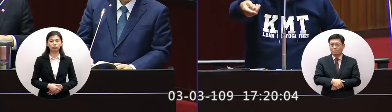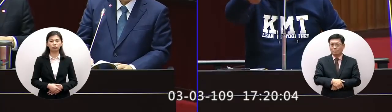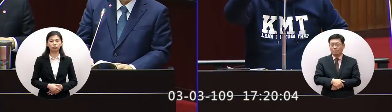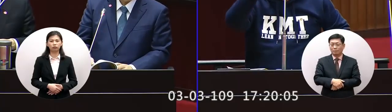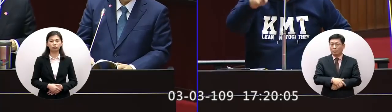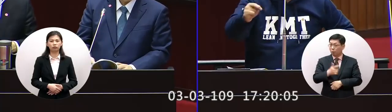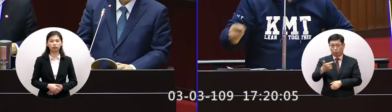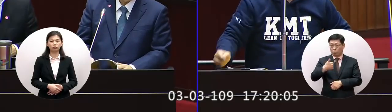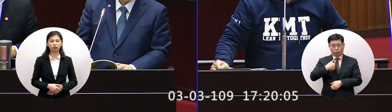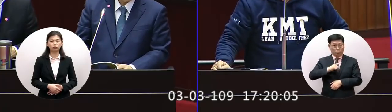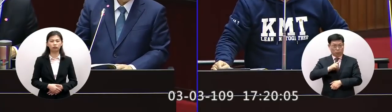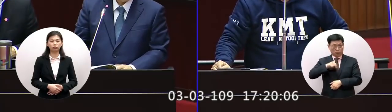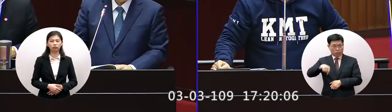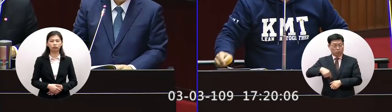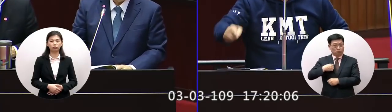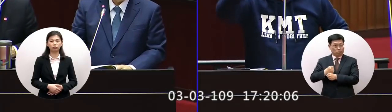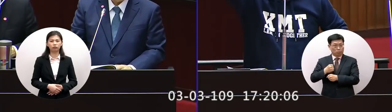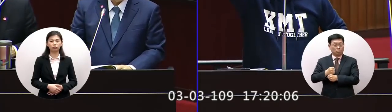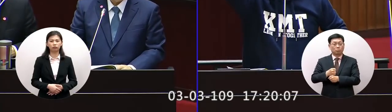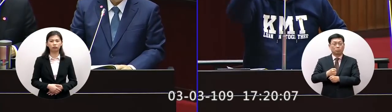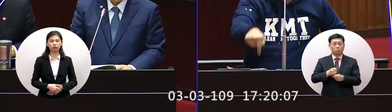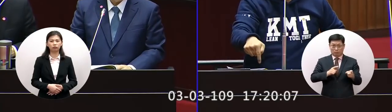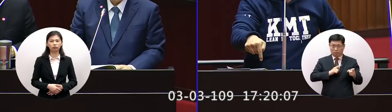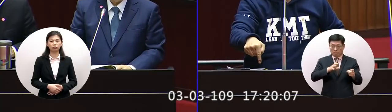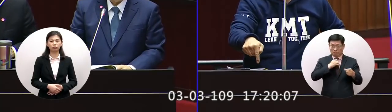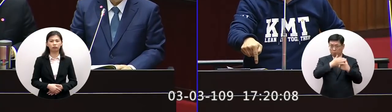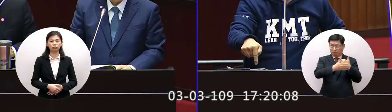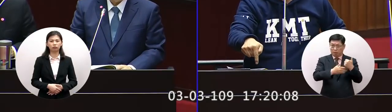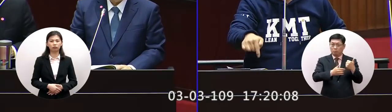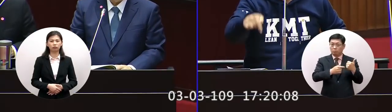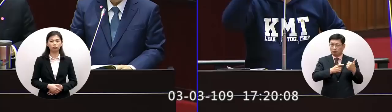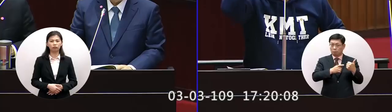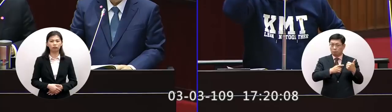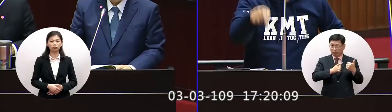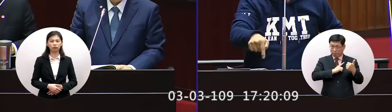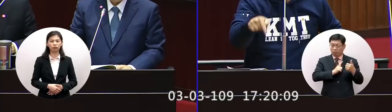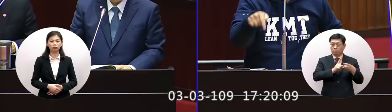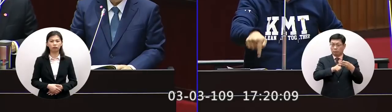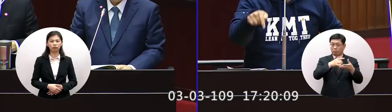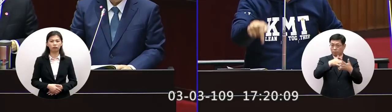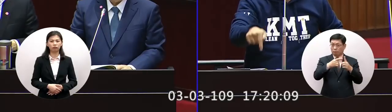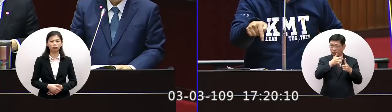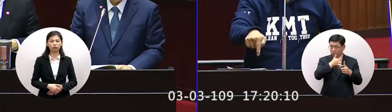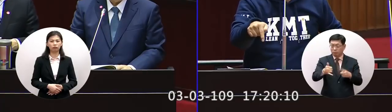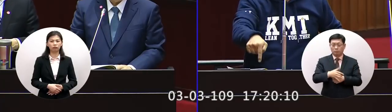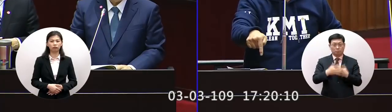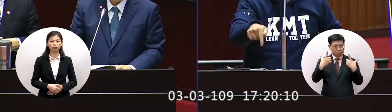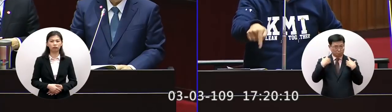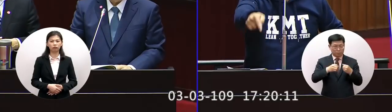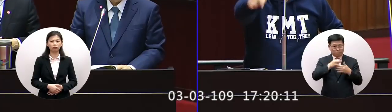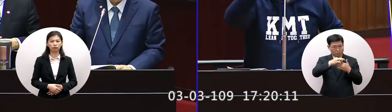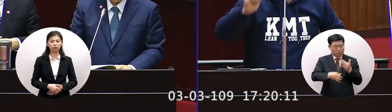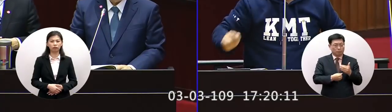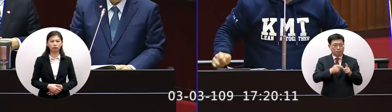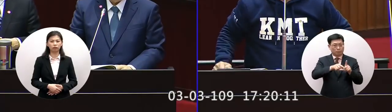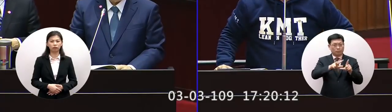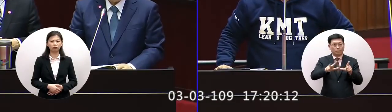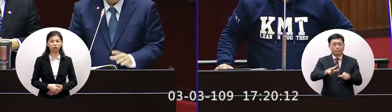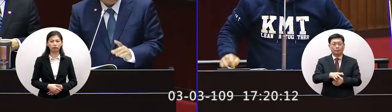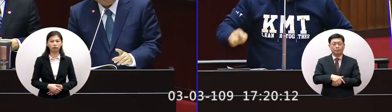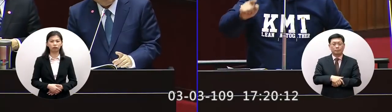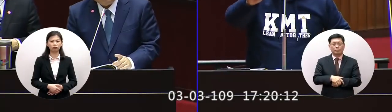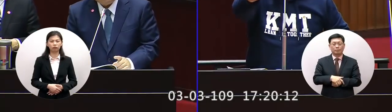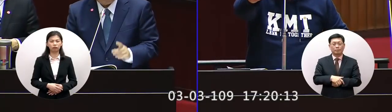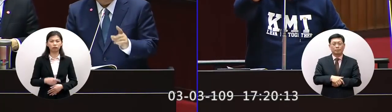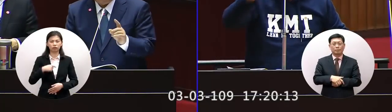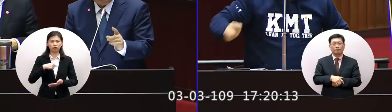不是因为我当这个职务，而是你有没有捍卫一个主计人员应该有的制度跟角色？